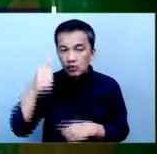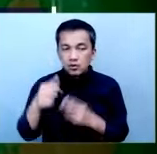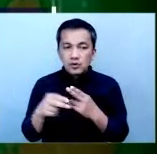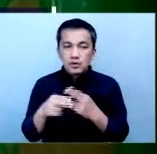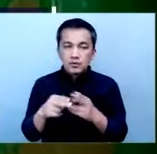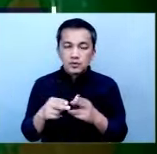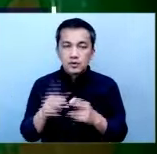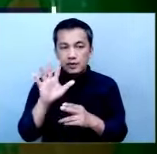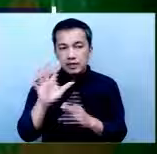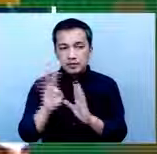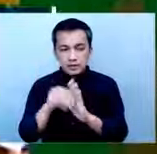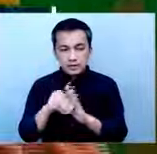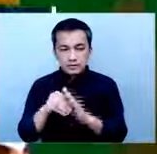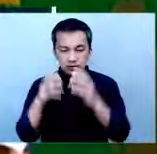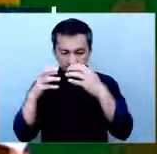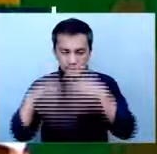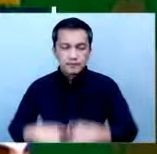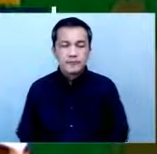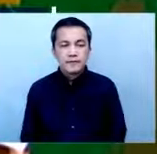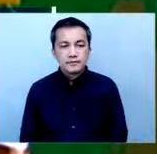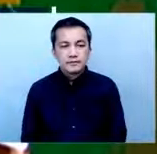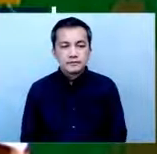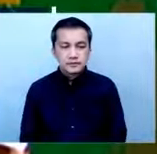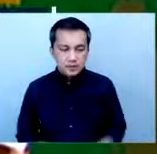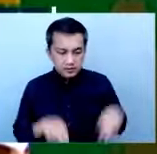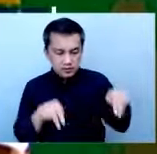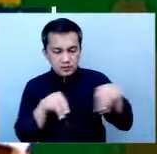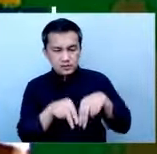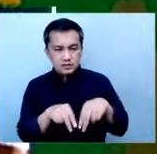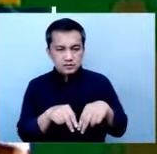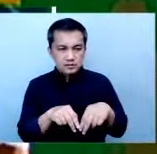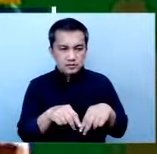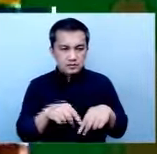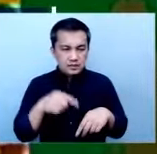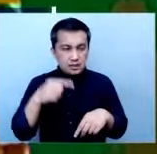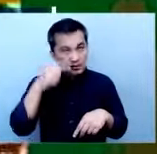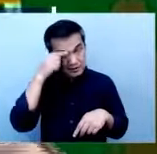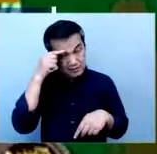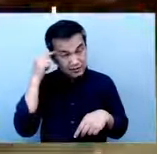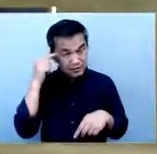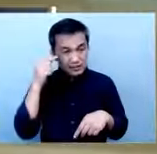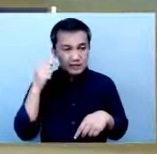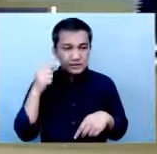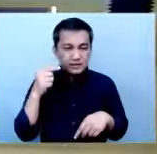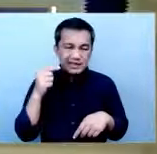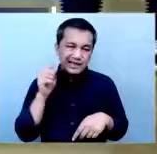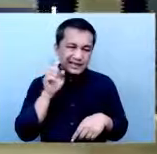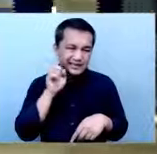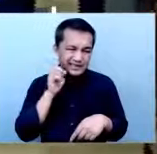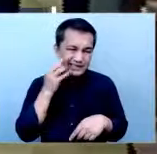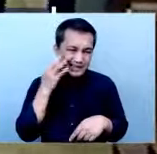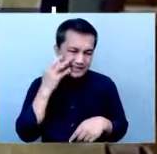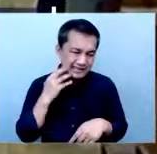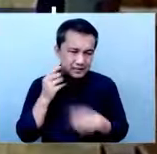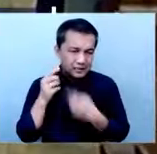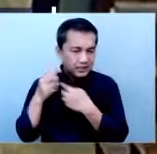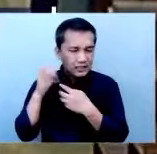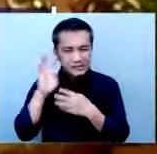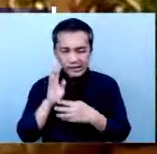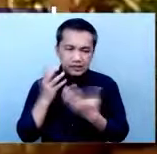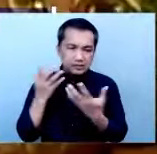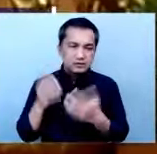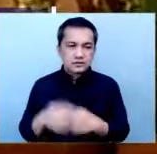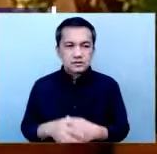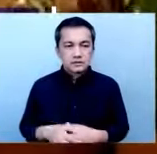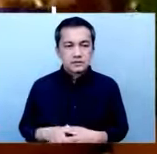siguro mga 5 minutes saka siya gumuho. May katabi ako na may sugat dito sa may mata, may mga gasgas. Maging ang paring